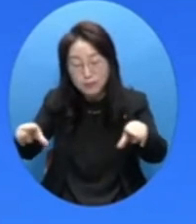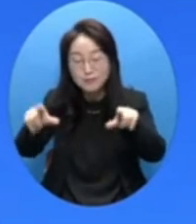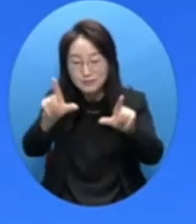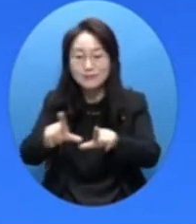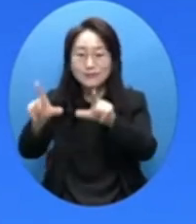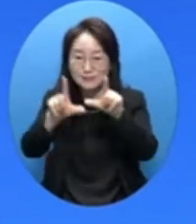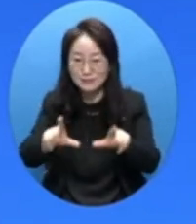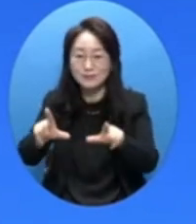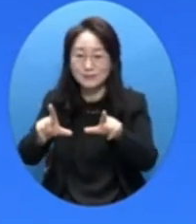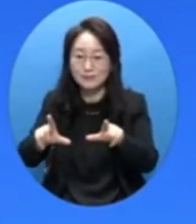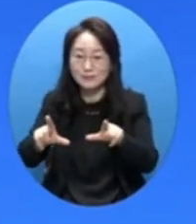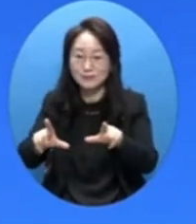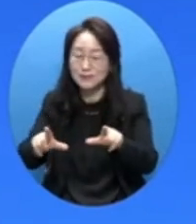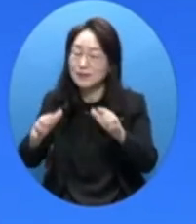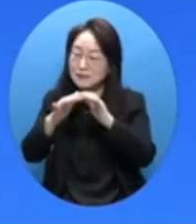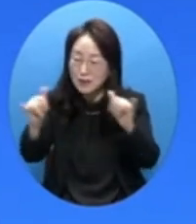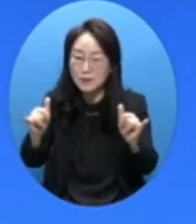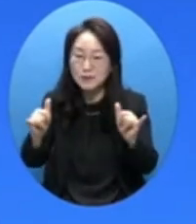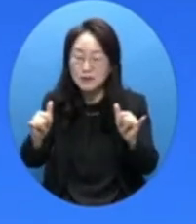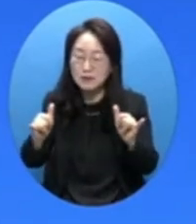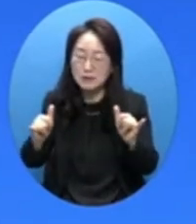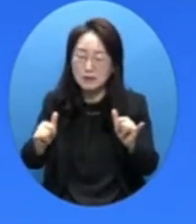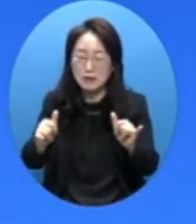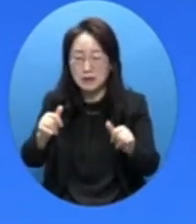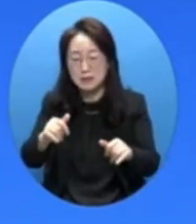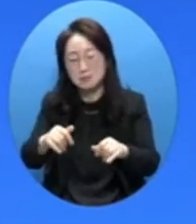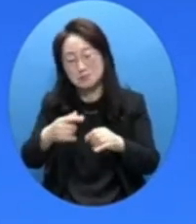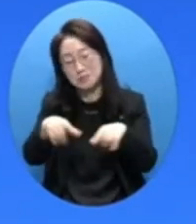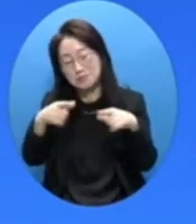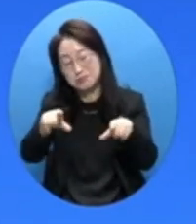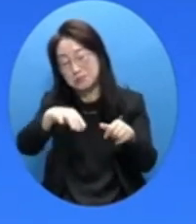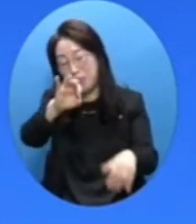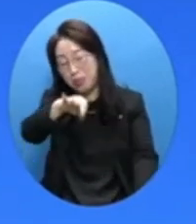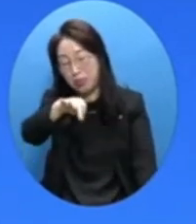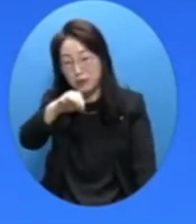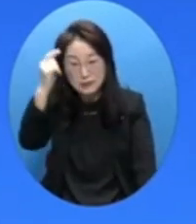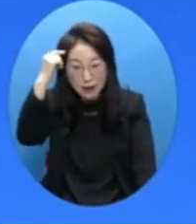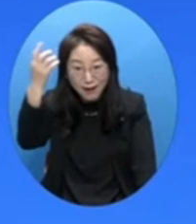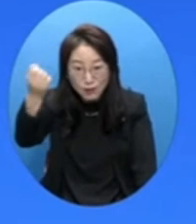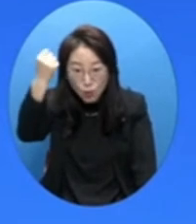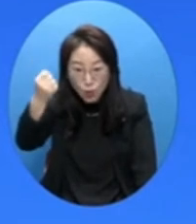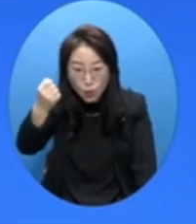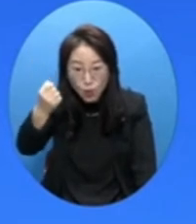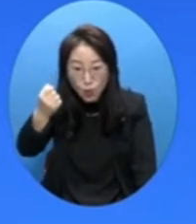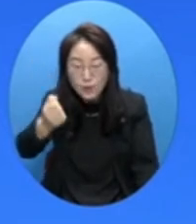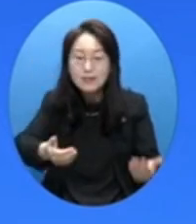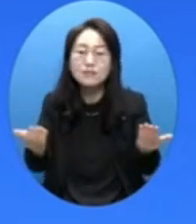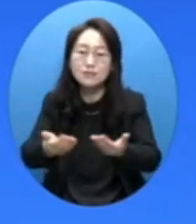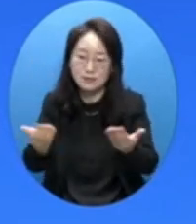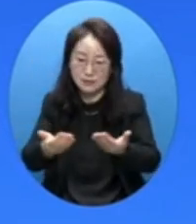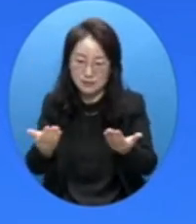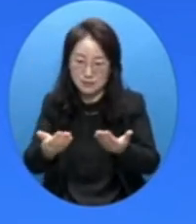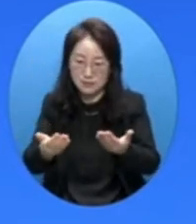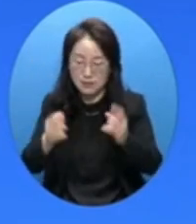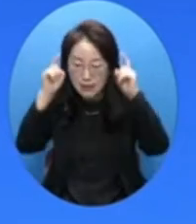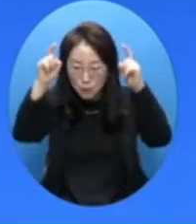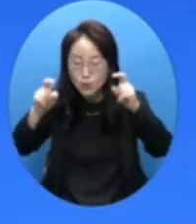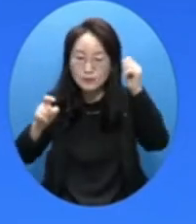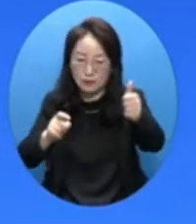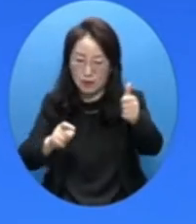사람 그리고 사람들이 인정하지 않는 그러한 천안 직업에 있는 그런 사람 애들에게